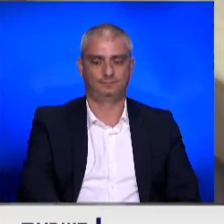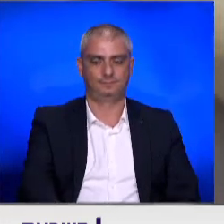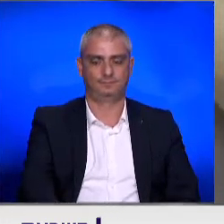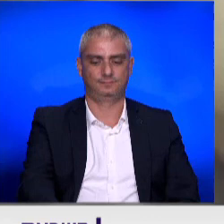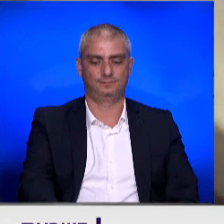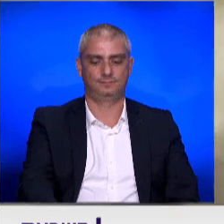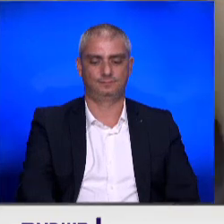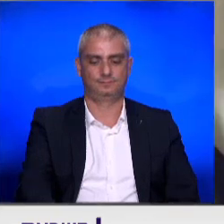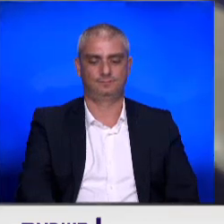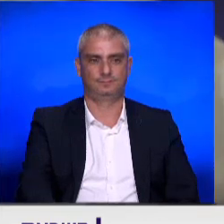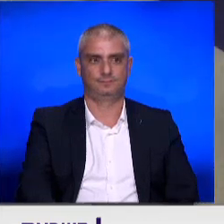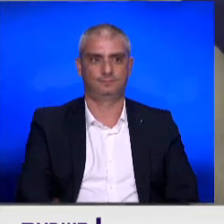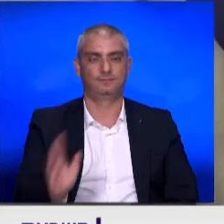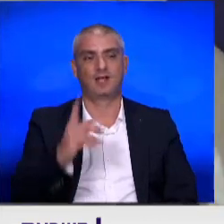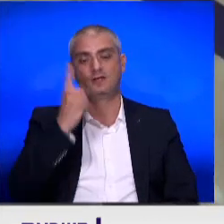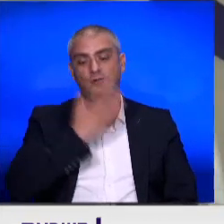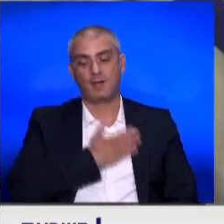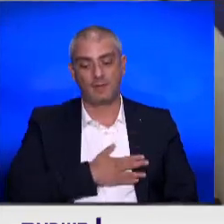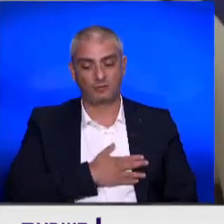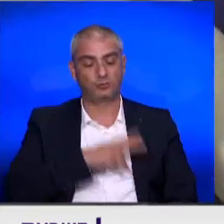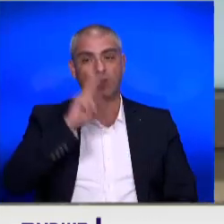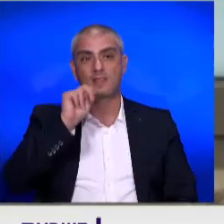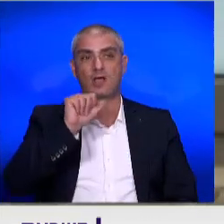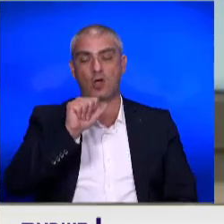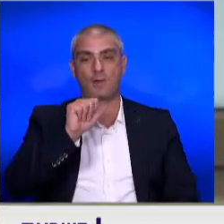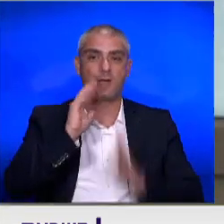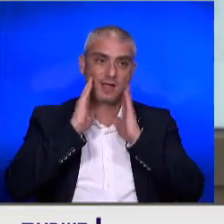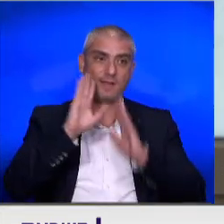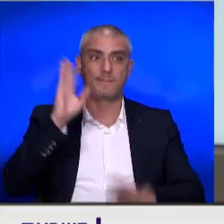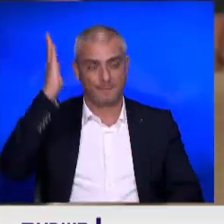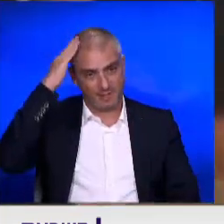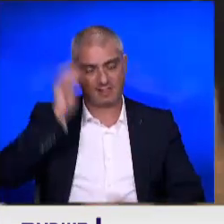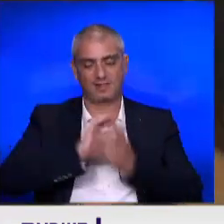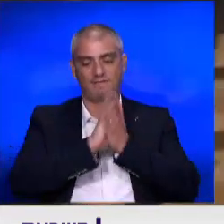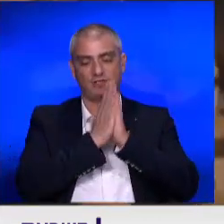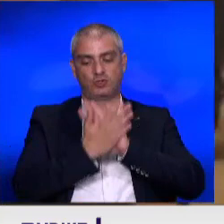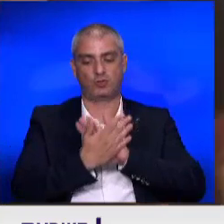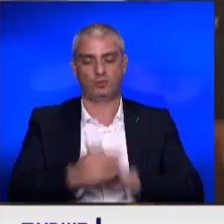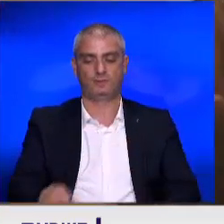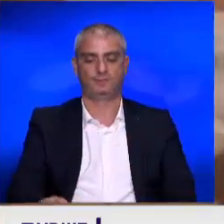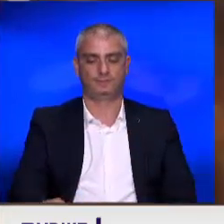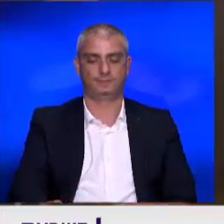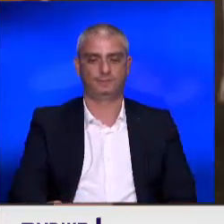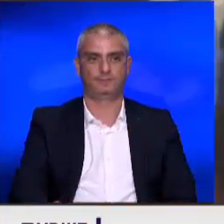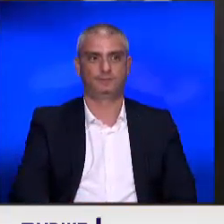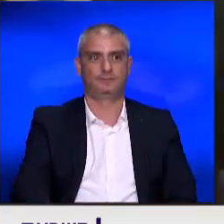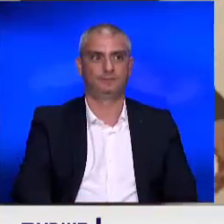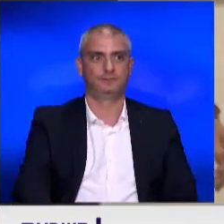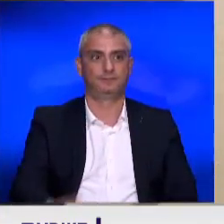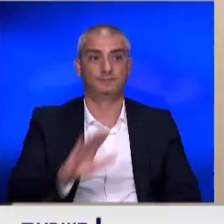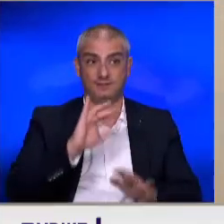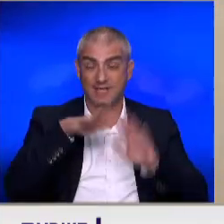אז כך רצו השמיים. ניר אורבך הולך עם בנט ועם השינוי המתגבש. ראש הממשלה המהירה, תהיה ממשלה